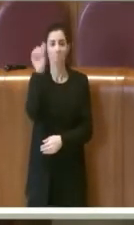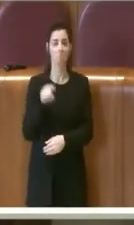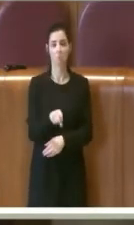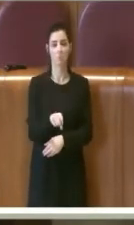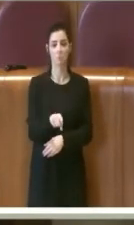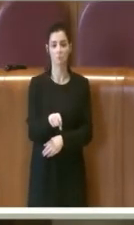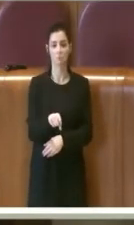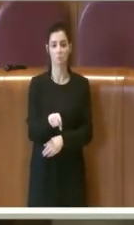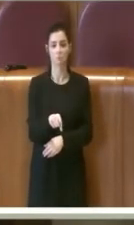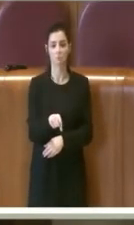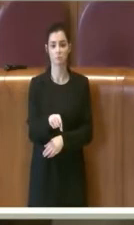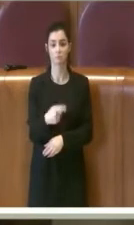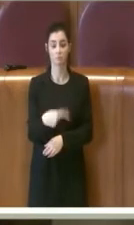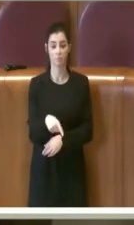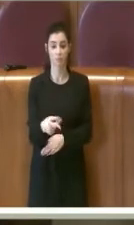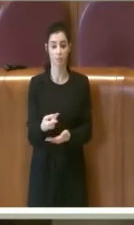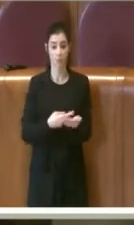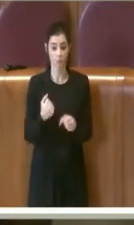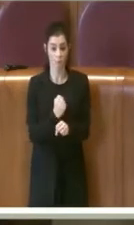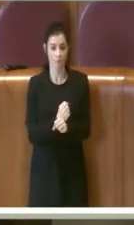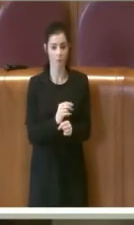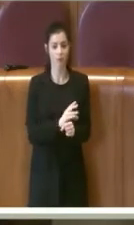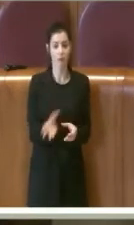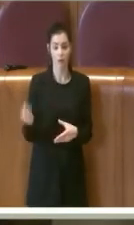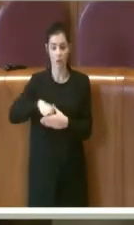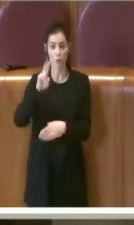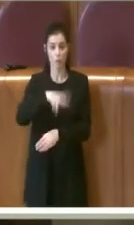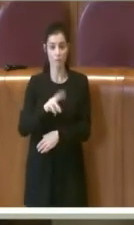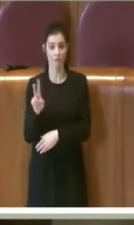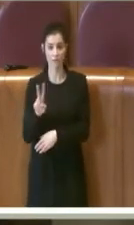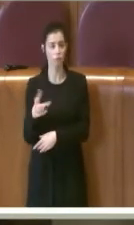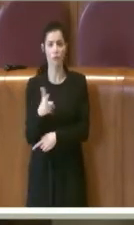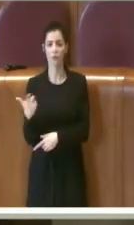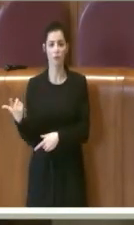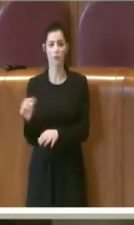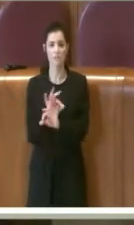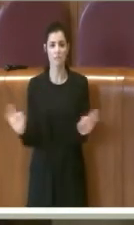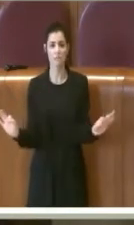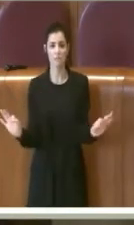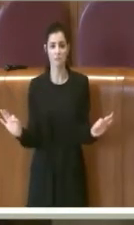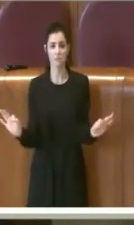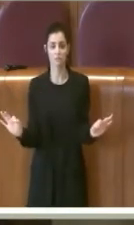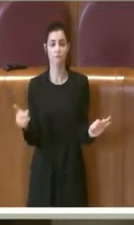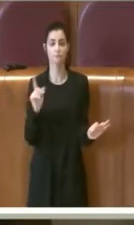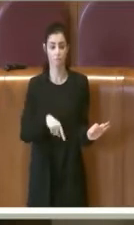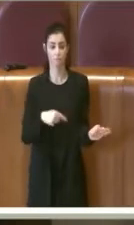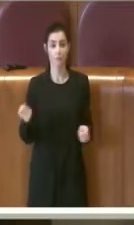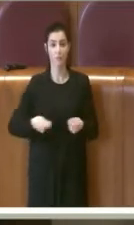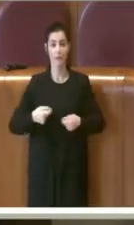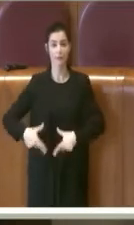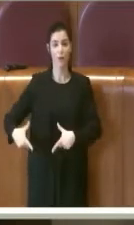opere non sono state ribaltate sul 2022. Questa è una cosa gravissima. Anche sul mercato